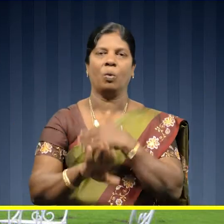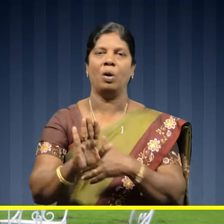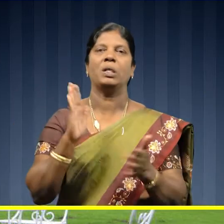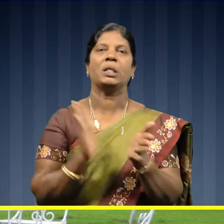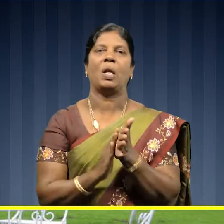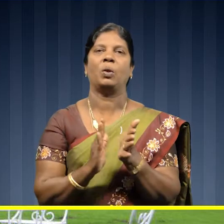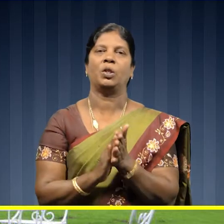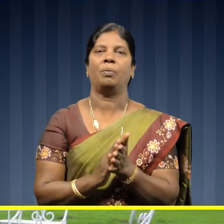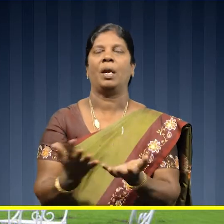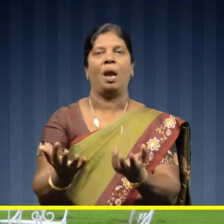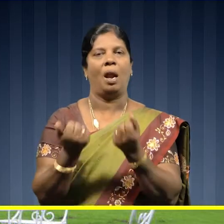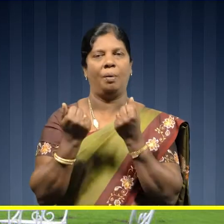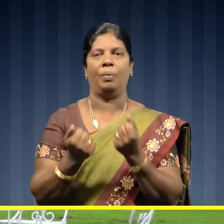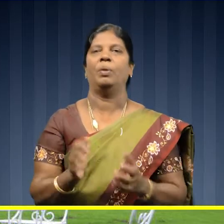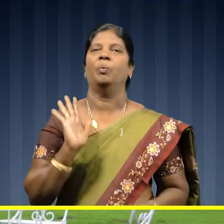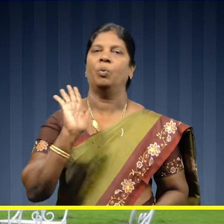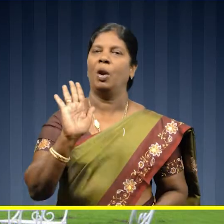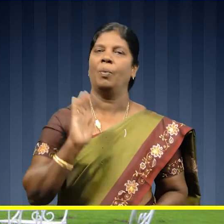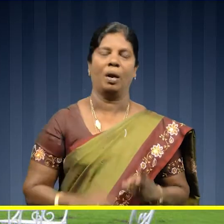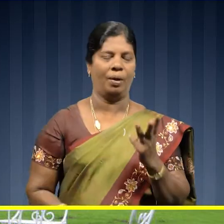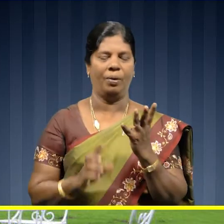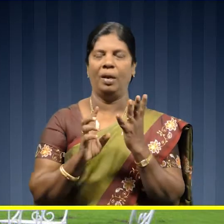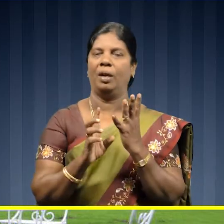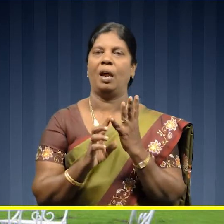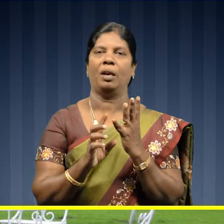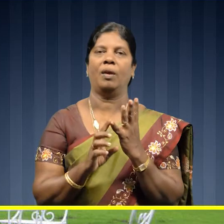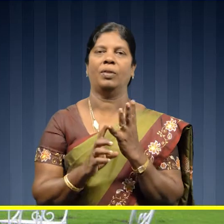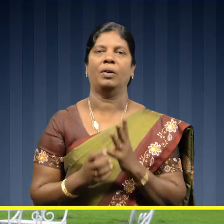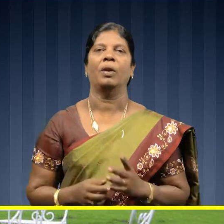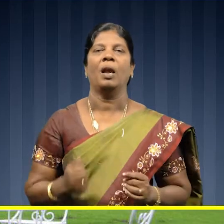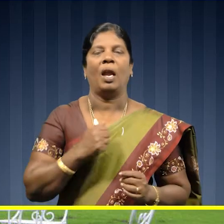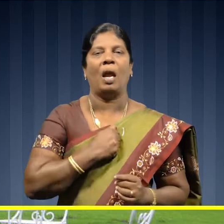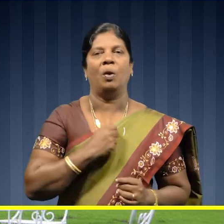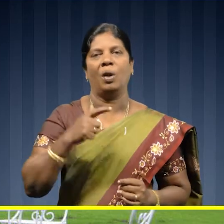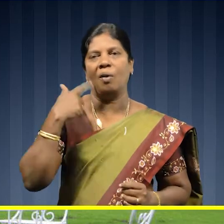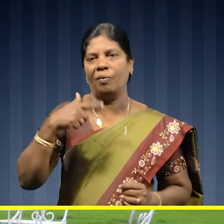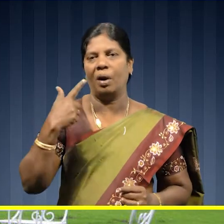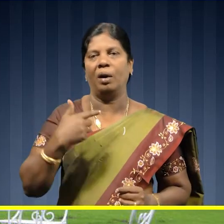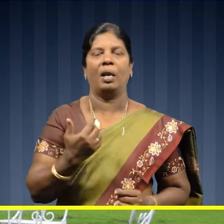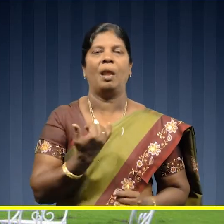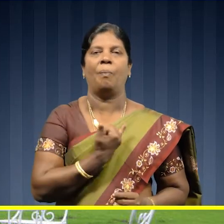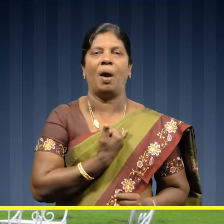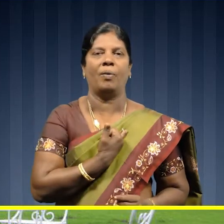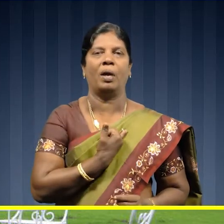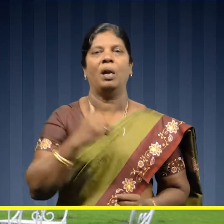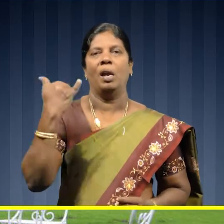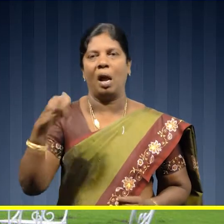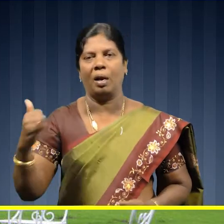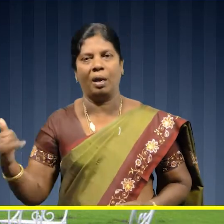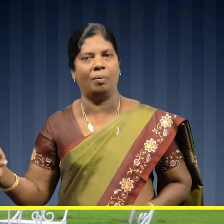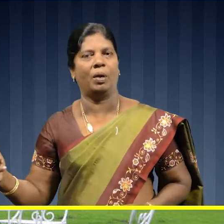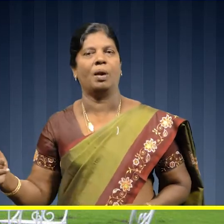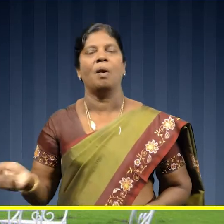சூழ்நிலைகளிலும் அவருடைய சந்தோஷத்தை அனுபவிப்பதின் மூலமாக. 4, என்னுடைய